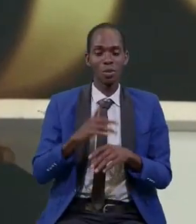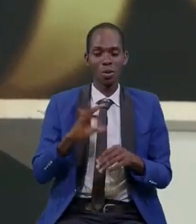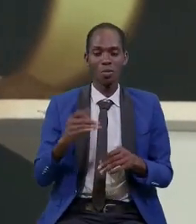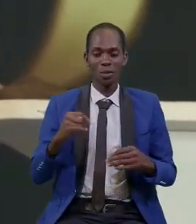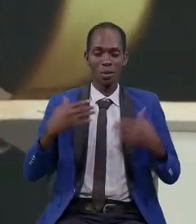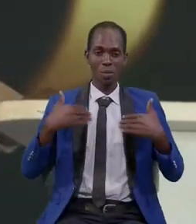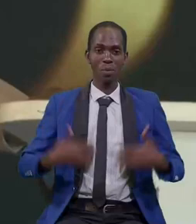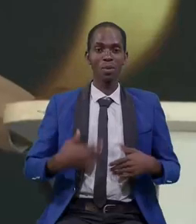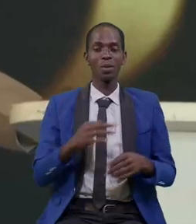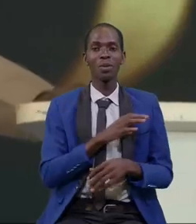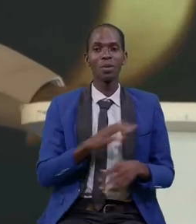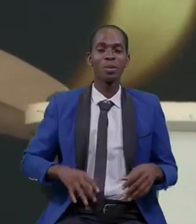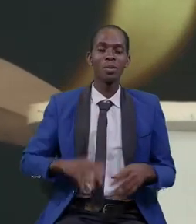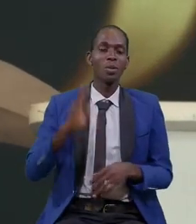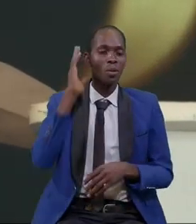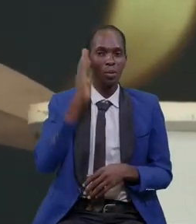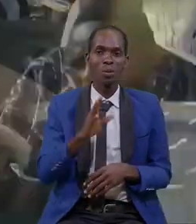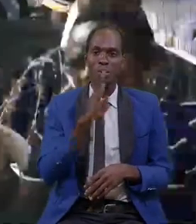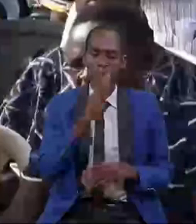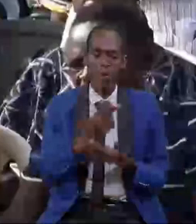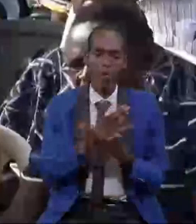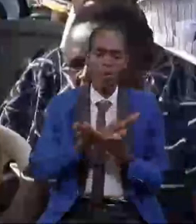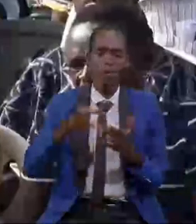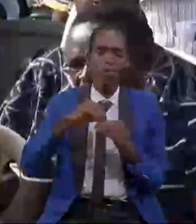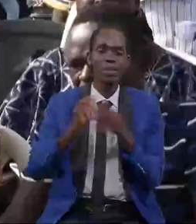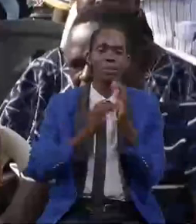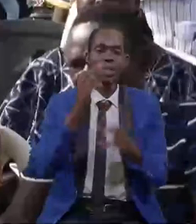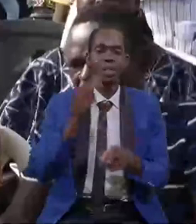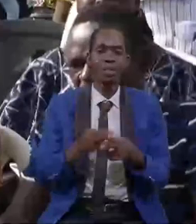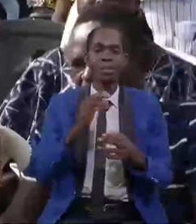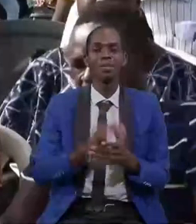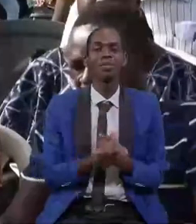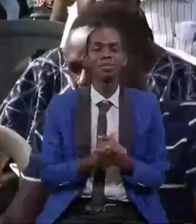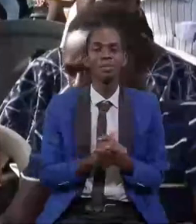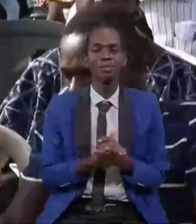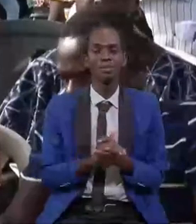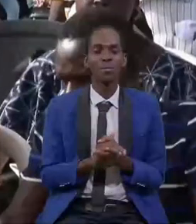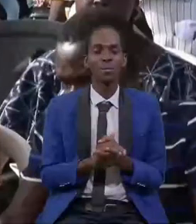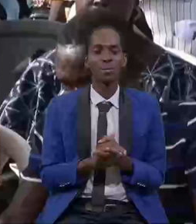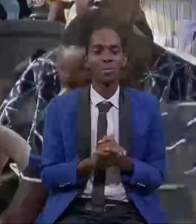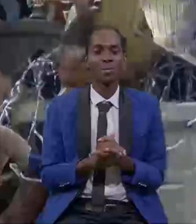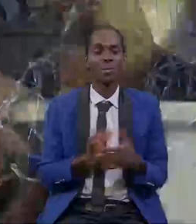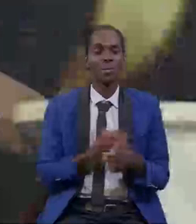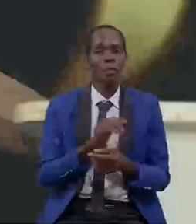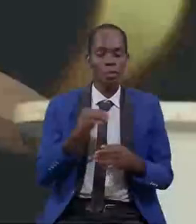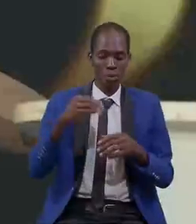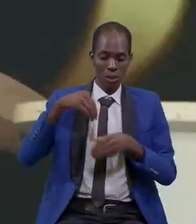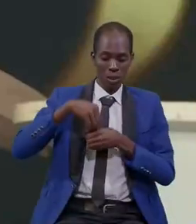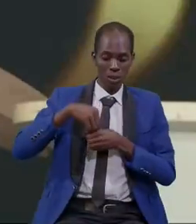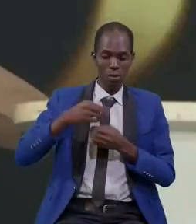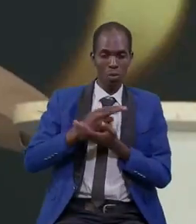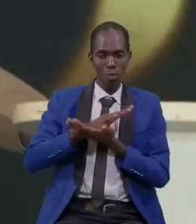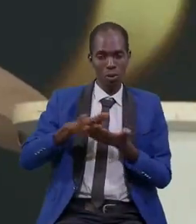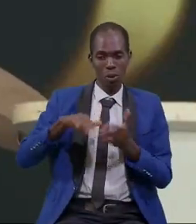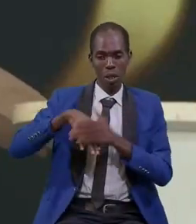Christ, seront saints au nom de Jésus. Saints à l'intérieur et saints à